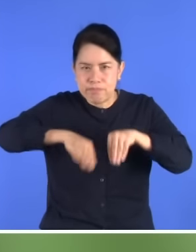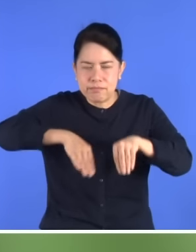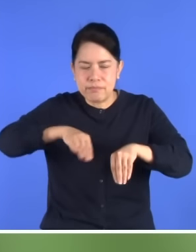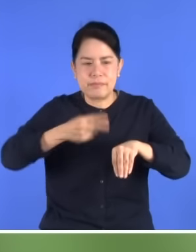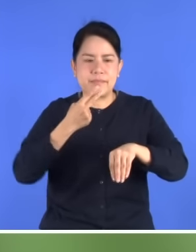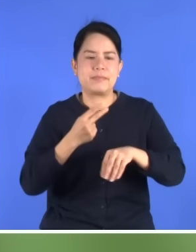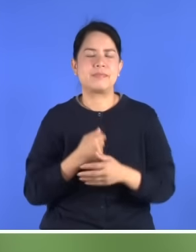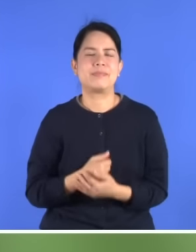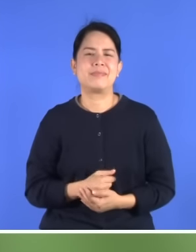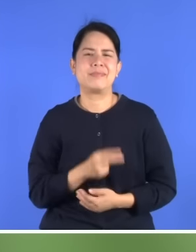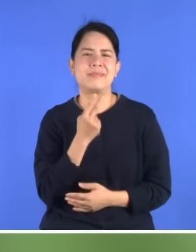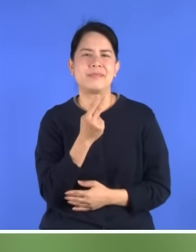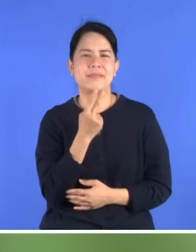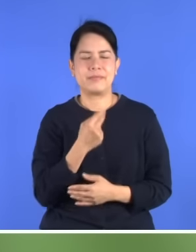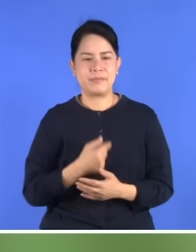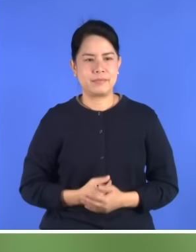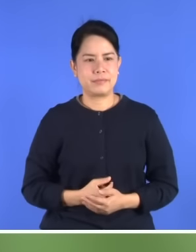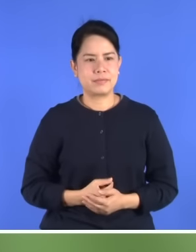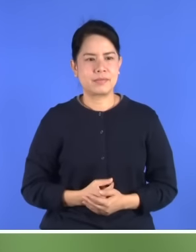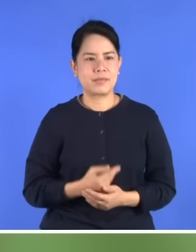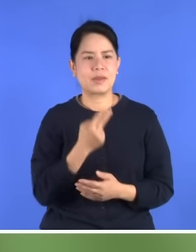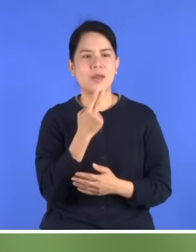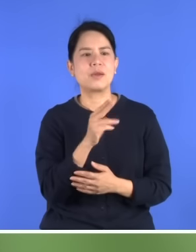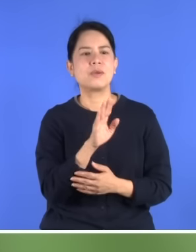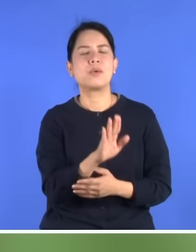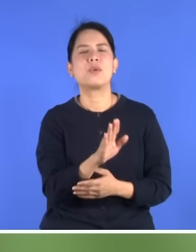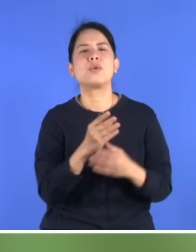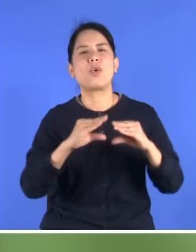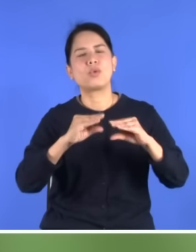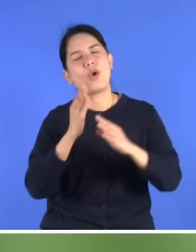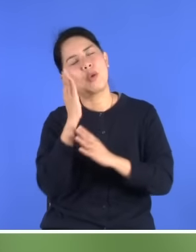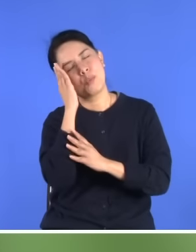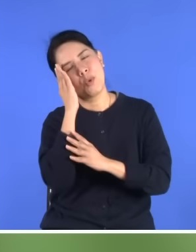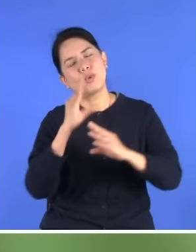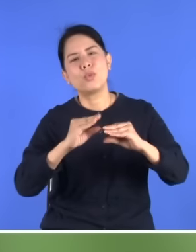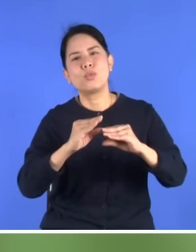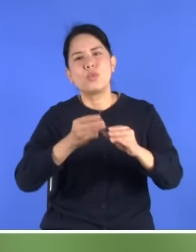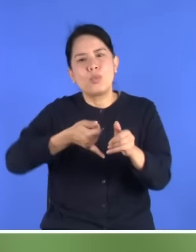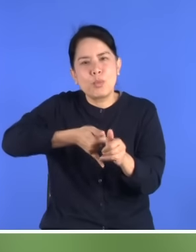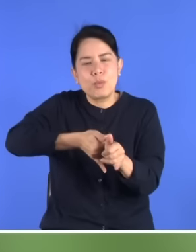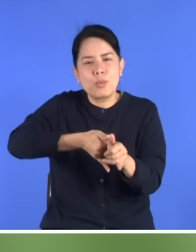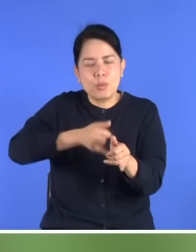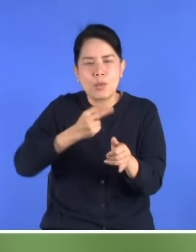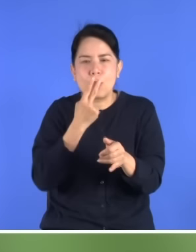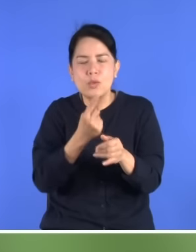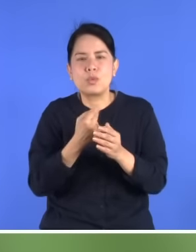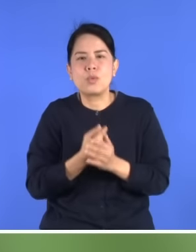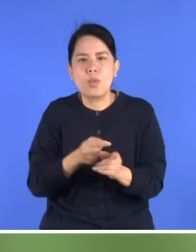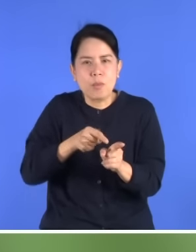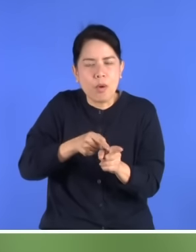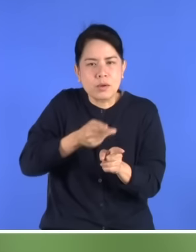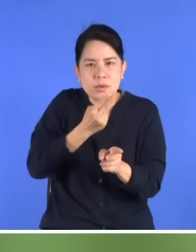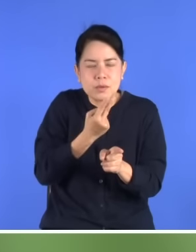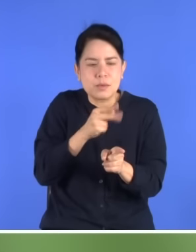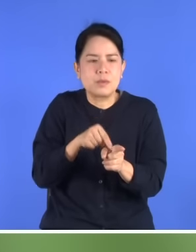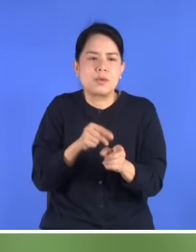อยู่มันคึกจริงๆอ้าๆรอะไรหมอนข้างหหมอนข้างโอ้โหไอ้หมูตัว